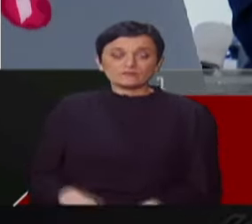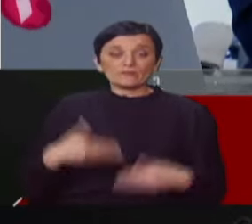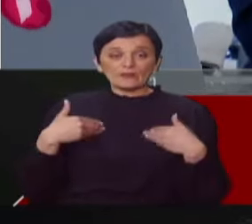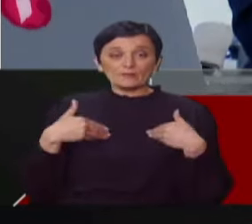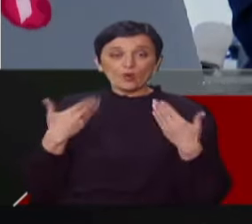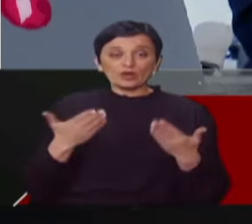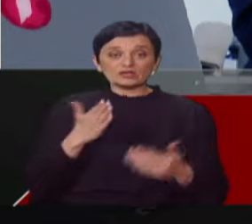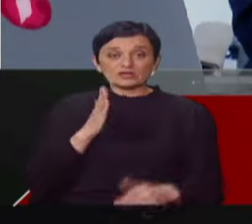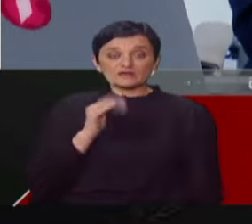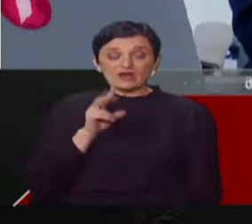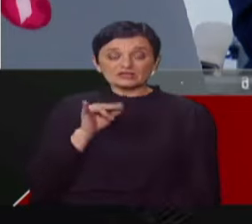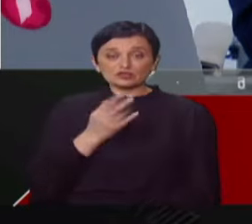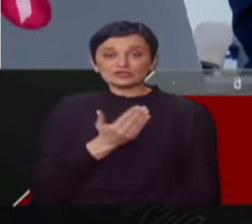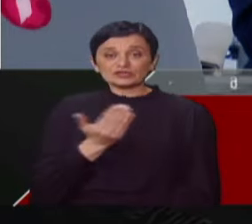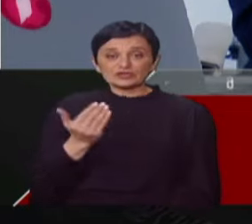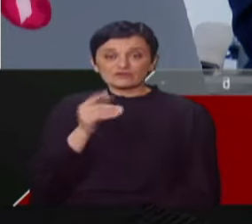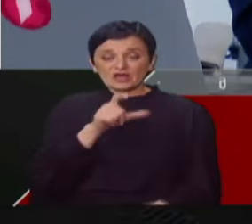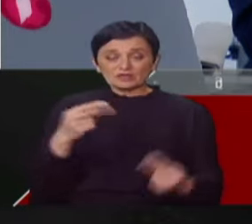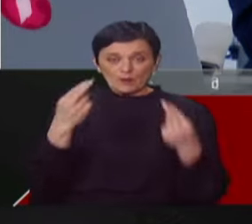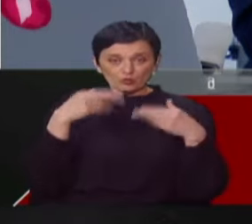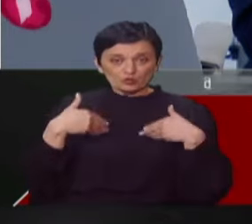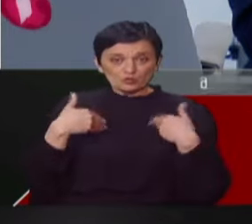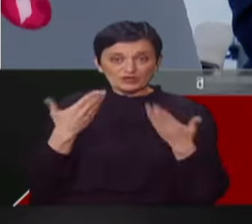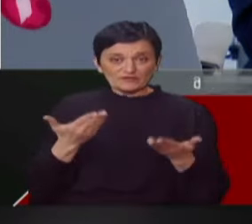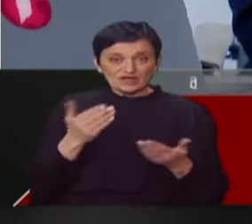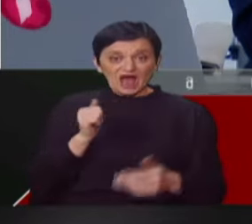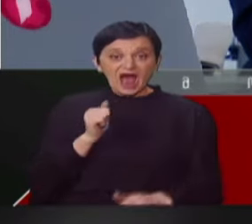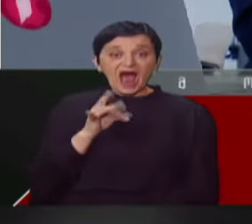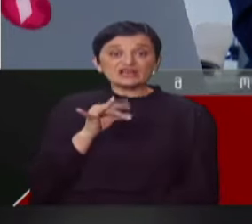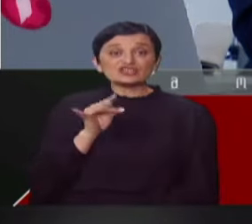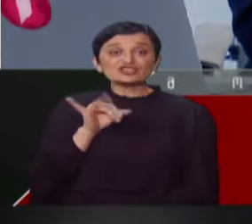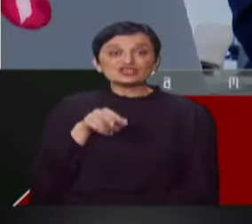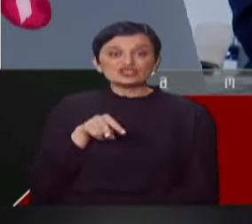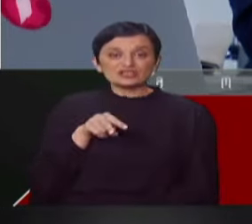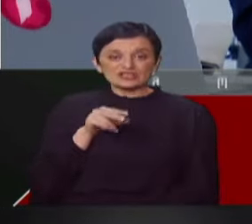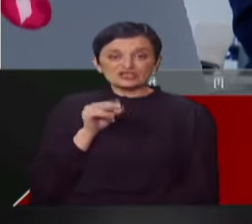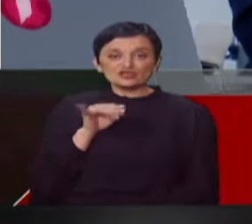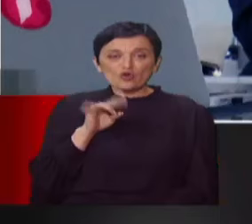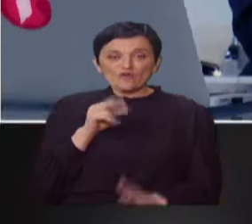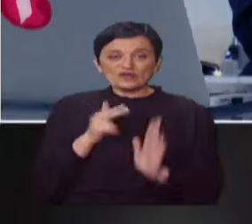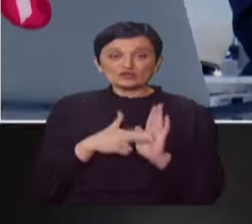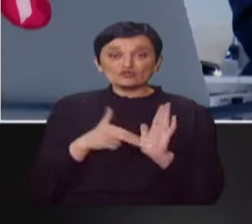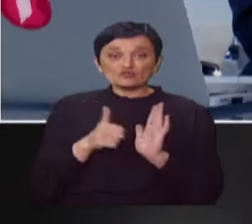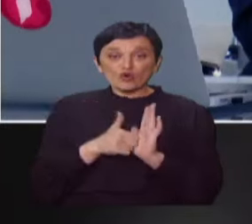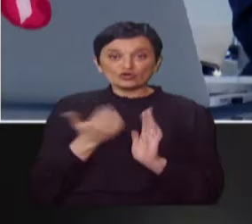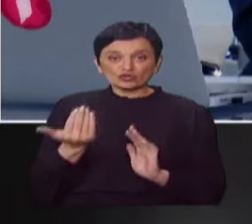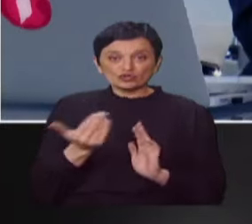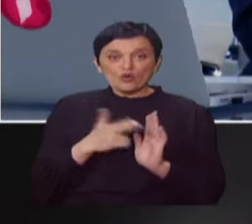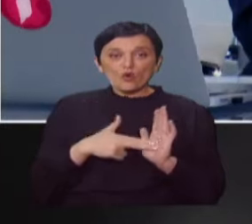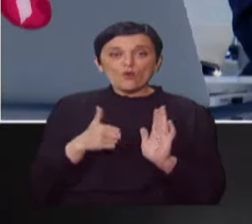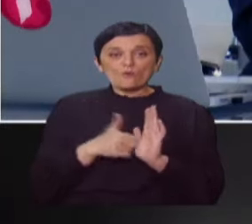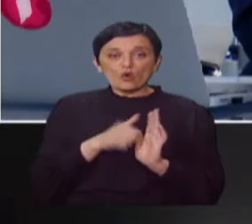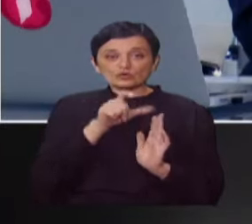Mogesal mevit, Vasil, mogesal mevit, că este mahulebas, arcil cicova, nu mogesal. Arcil cicova, bodisfirti, ne apodisfirti, tu ai bodisfirti,